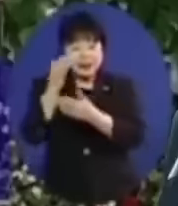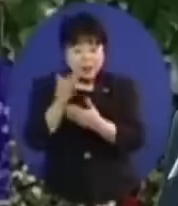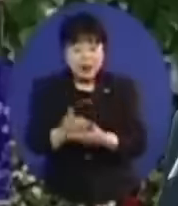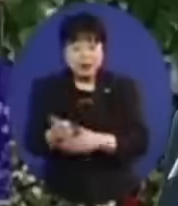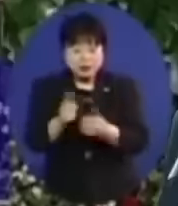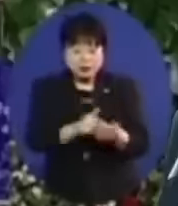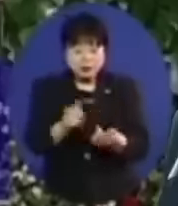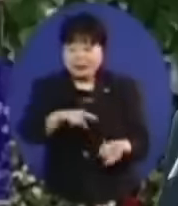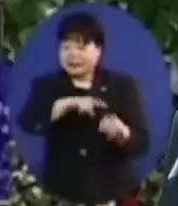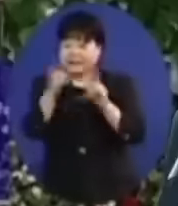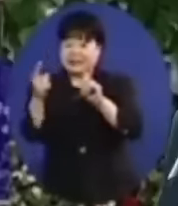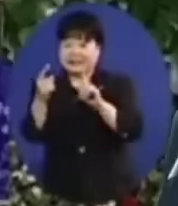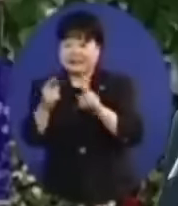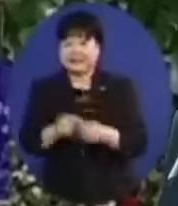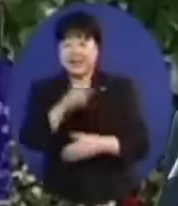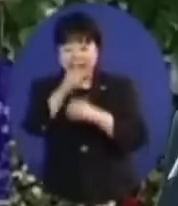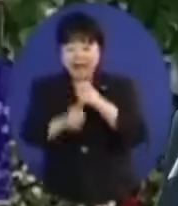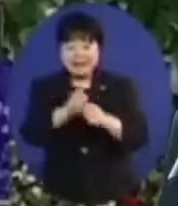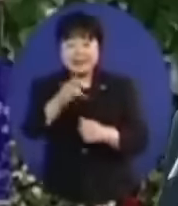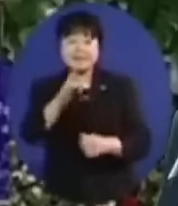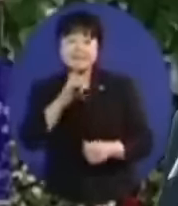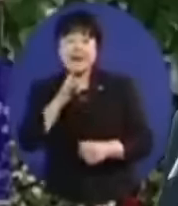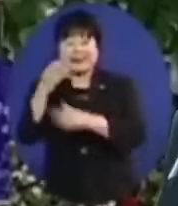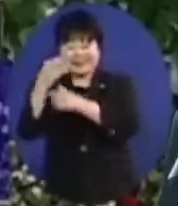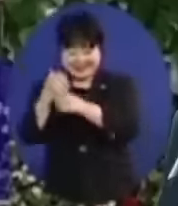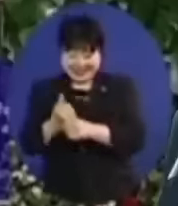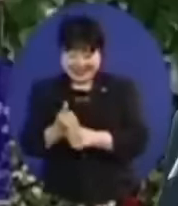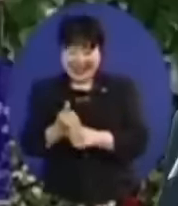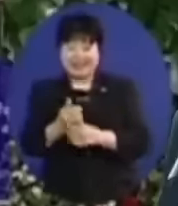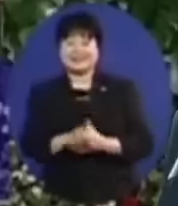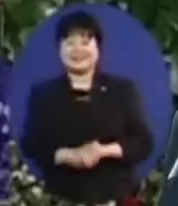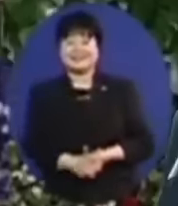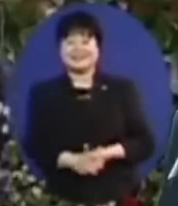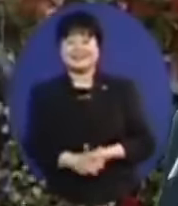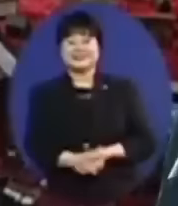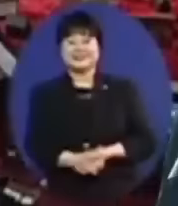죽은 자를 다시 살리시는 하나님만 의지하게 하려 하심이라 했습니다.